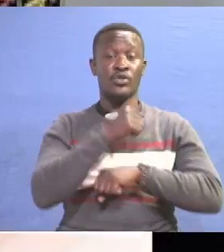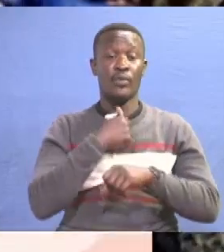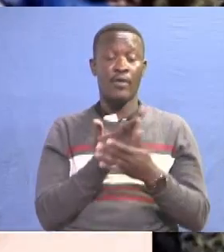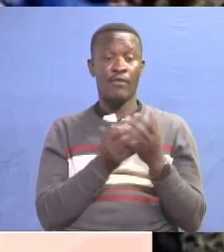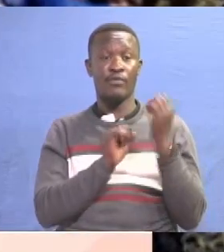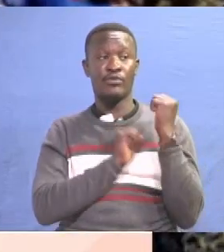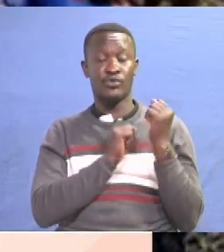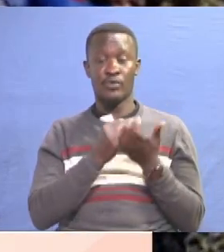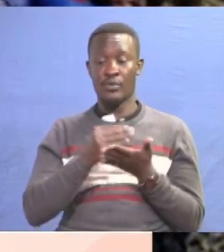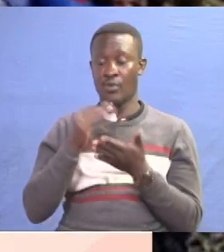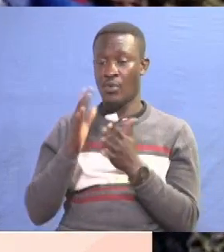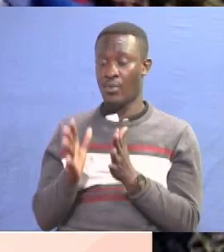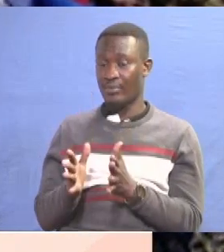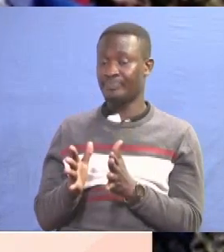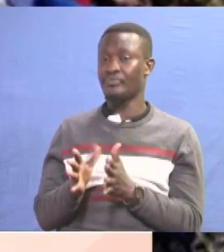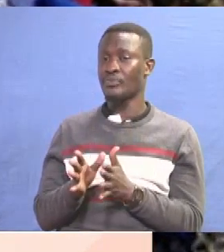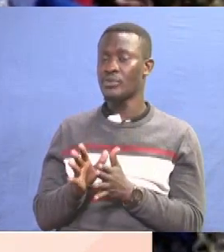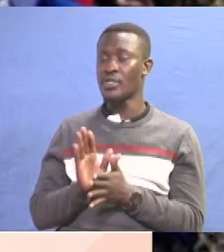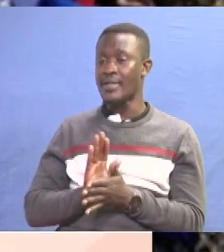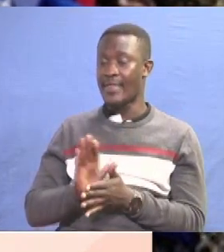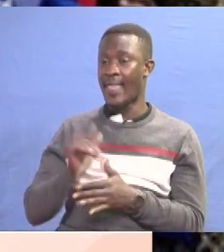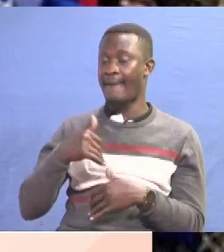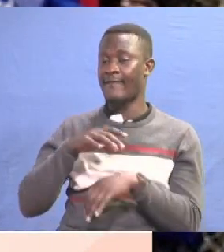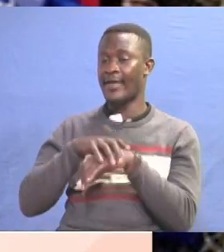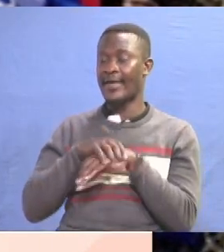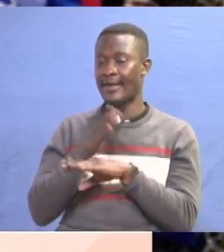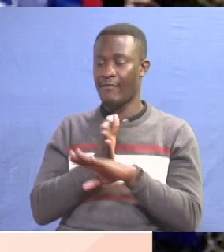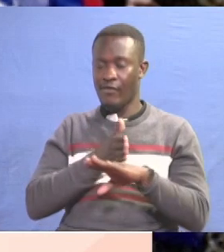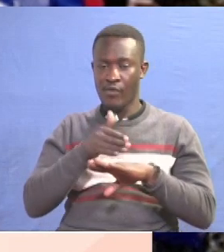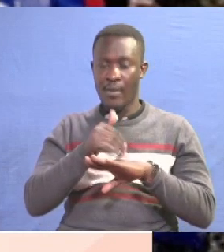wa wanafunzi kwa ujumla, wanafunzi wao hao waliopata